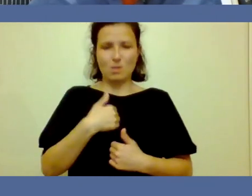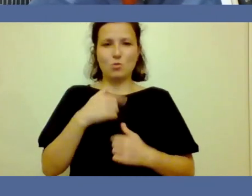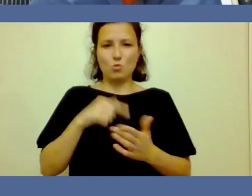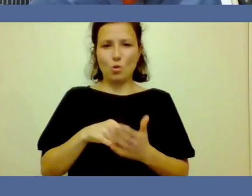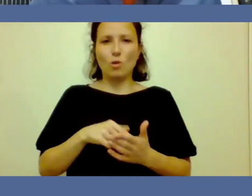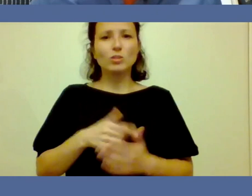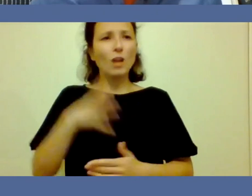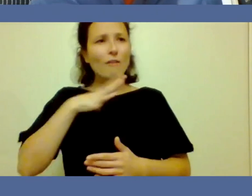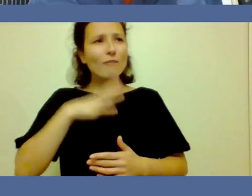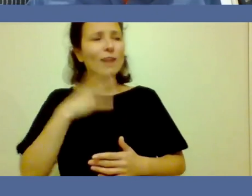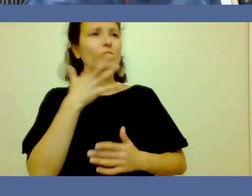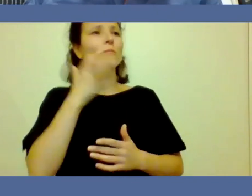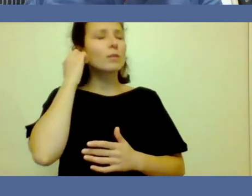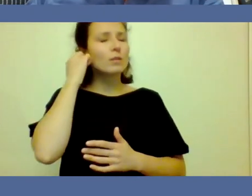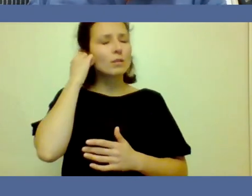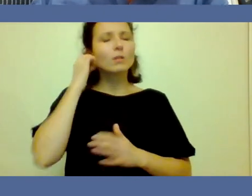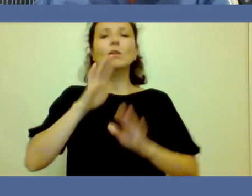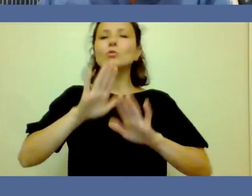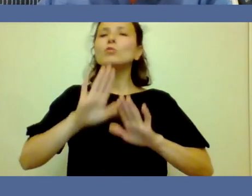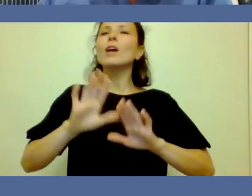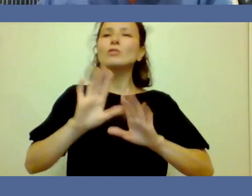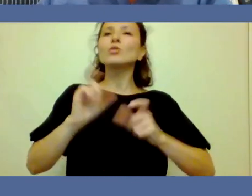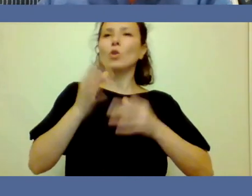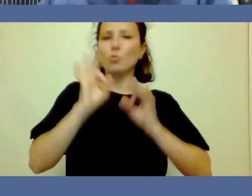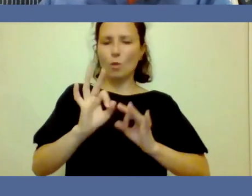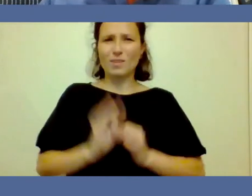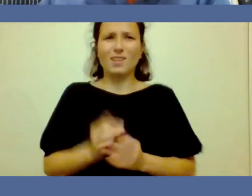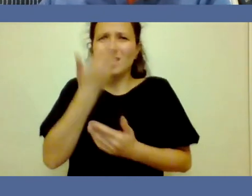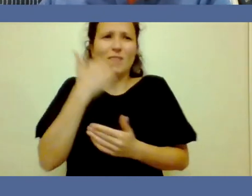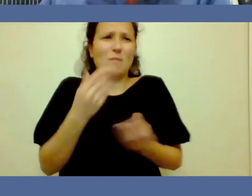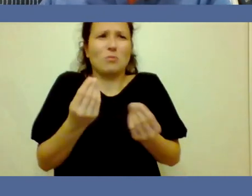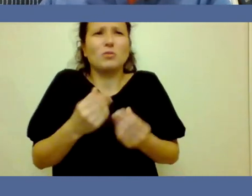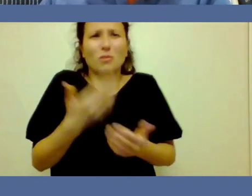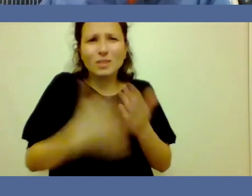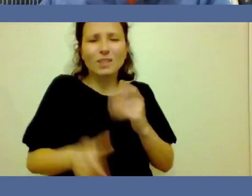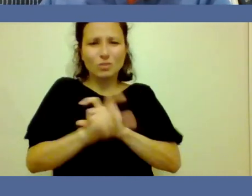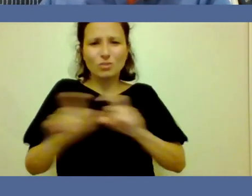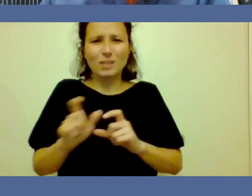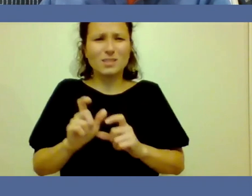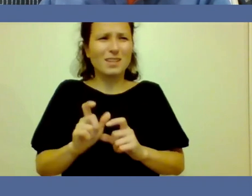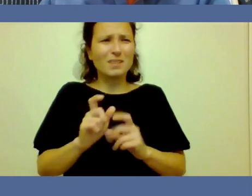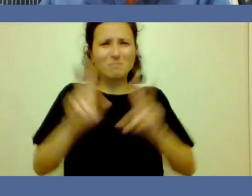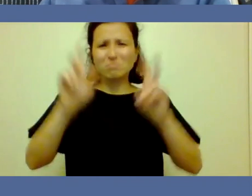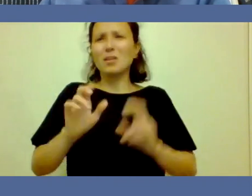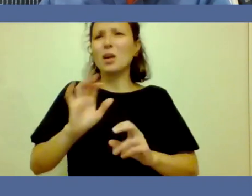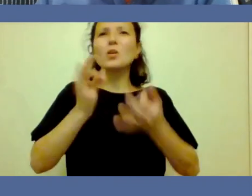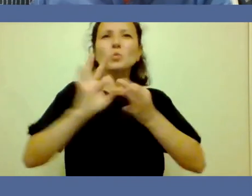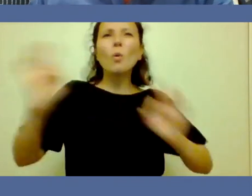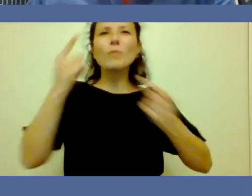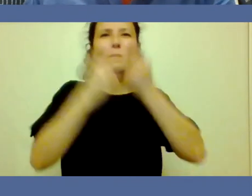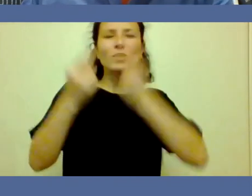dobrą spuściznę. A nie wiem, po co ja miałabym marnować czas na taką książkę o Złote myśli Katarzyny Bondy, przecież to był...